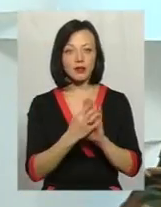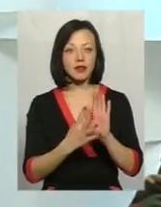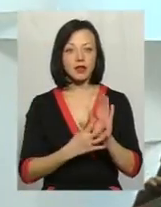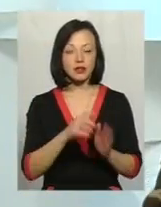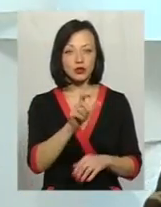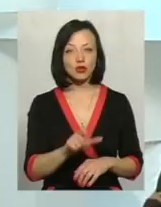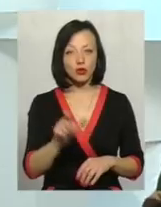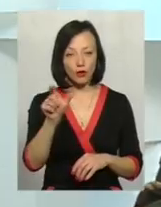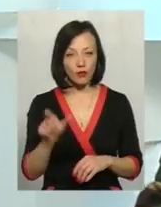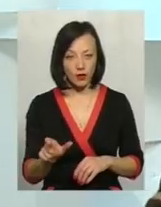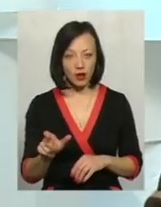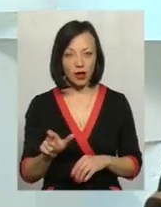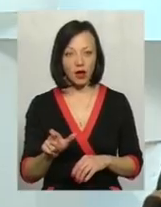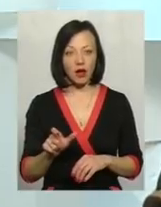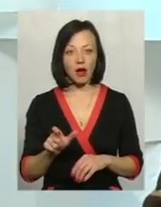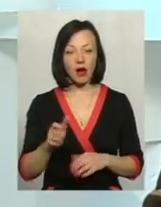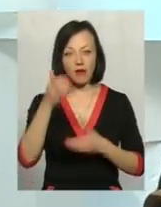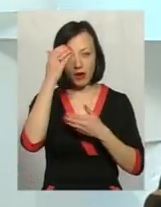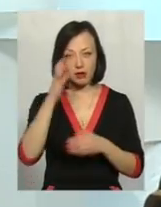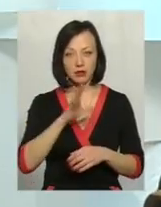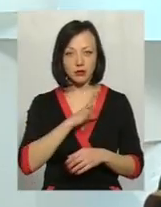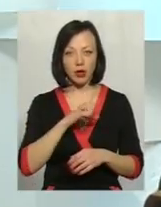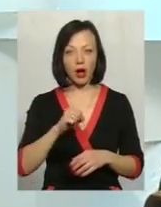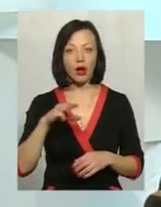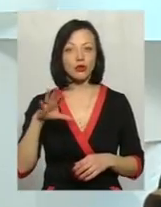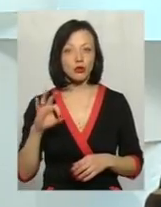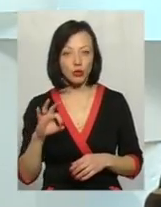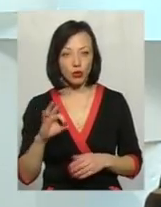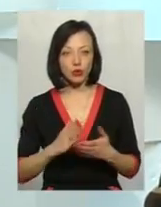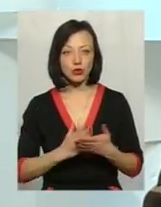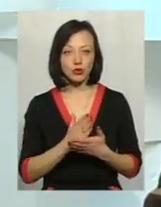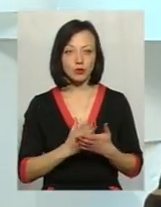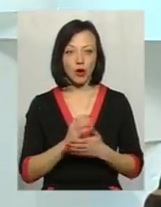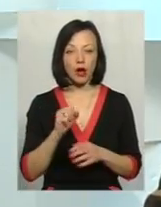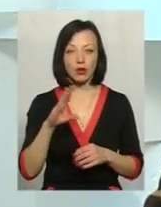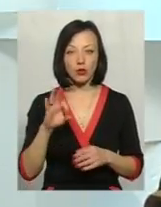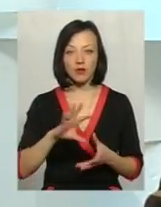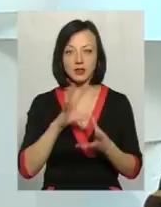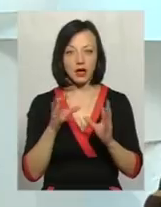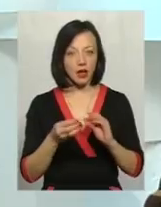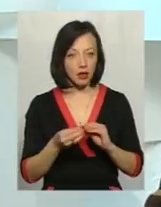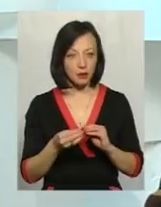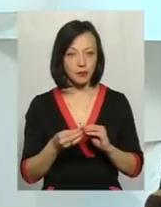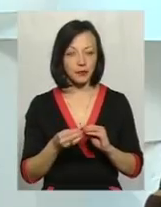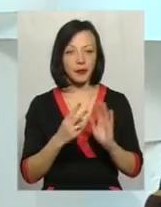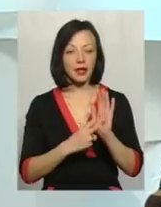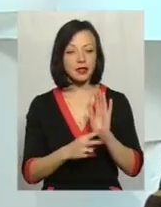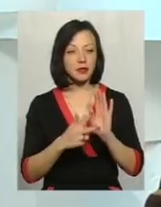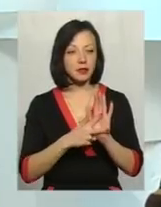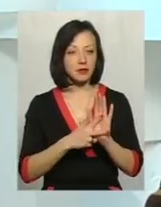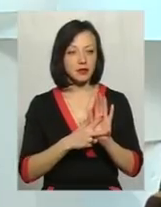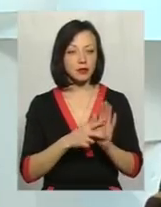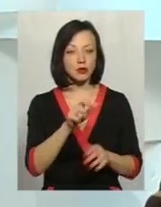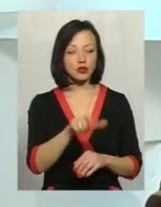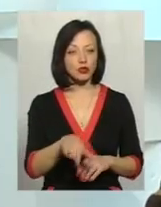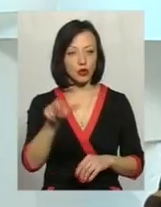чоловік афганців пройшли АТО, службу в АТО, взагалі 78